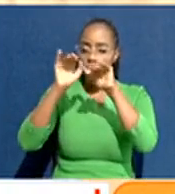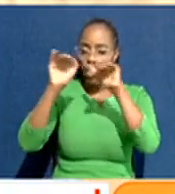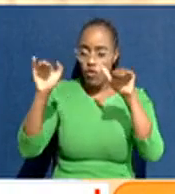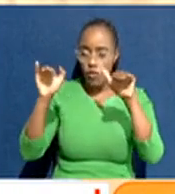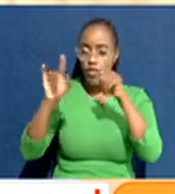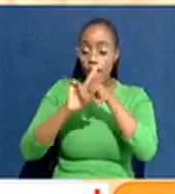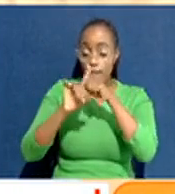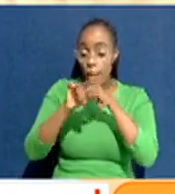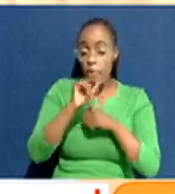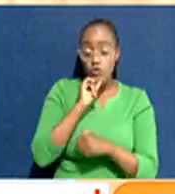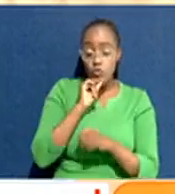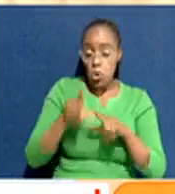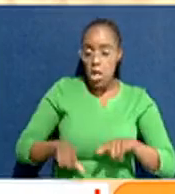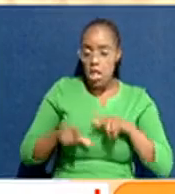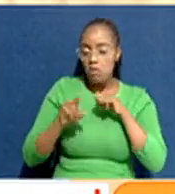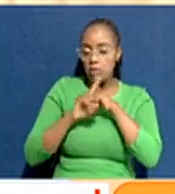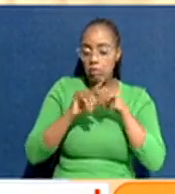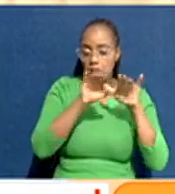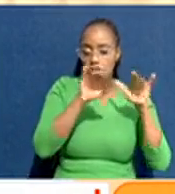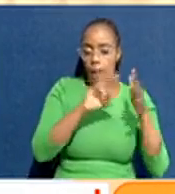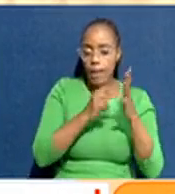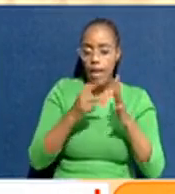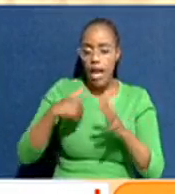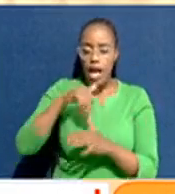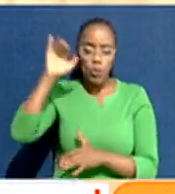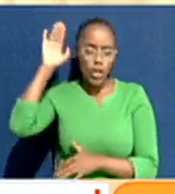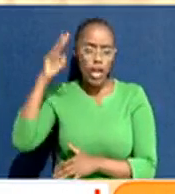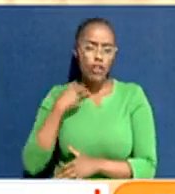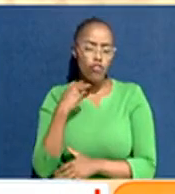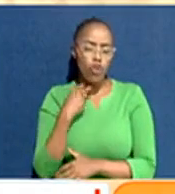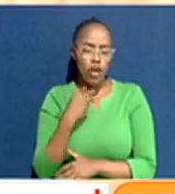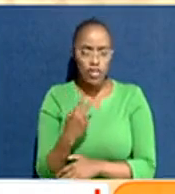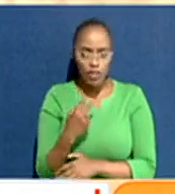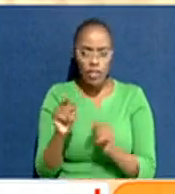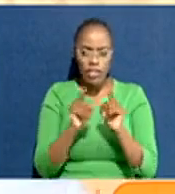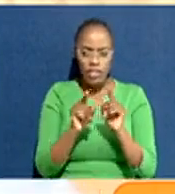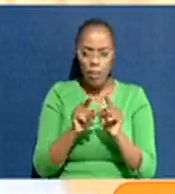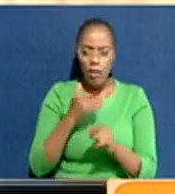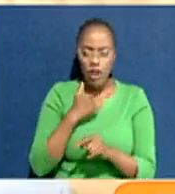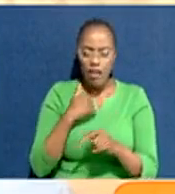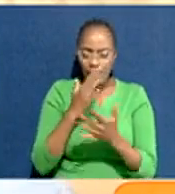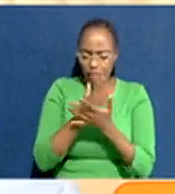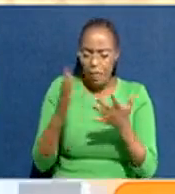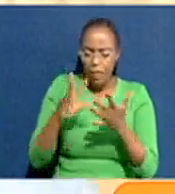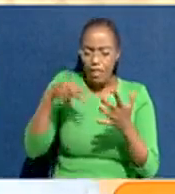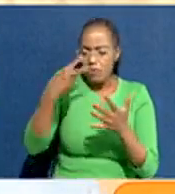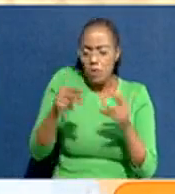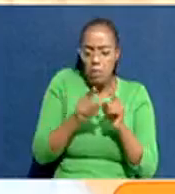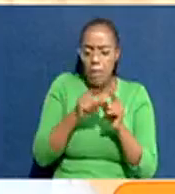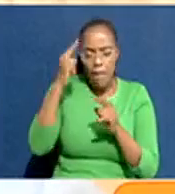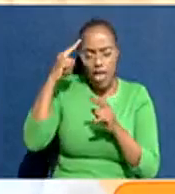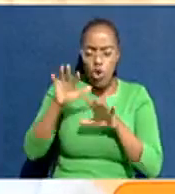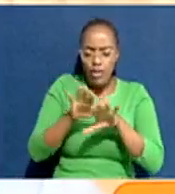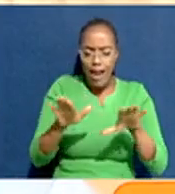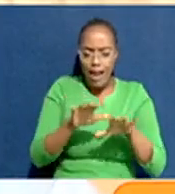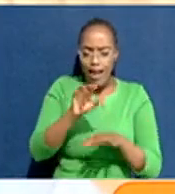6th floor. Saa, siku kwa tuwa pachindo tusikia sauti, ya kugonga kitu kama ni kama mkeka imeanguka. Asa, juu